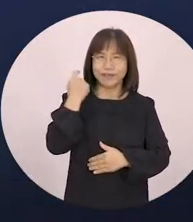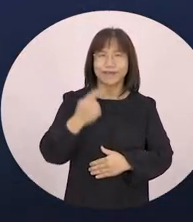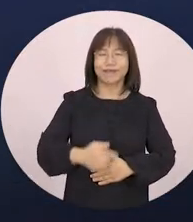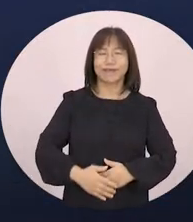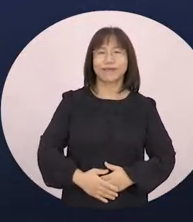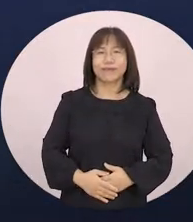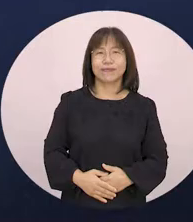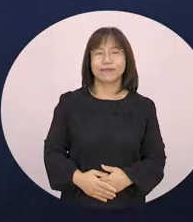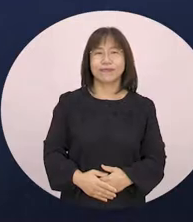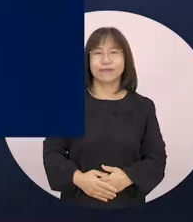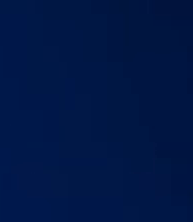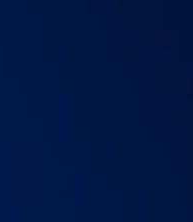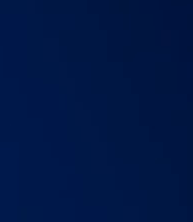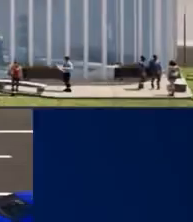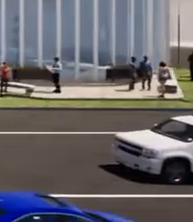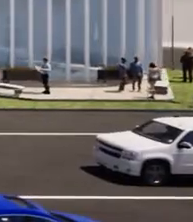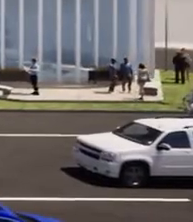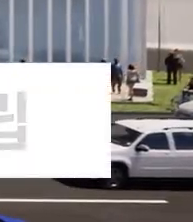주요 소식입니다.